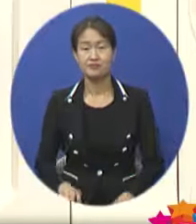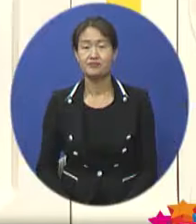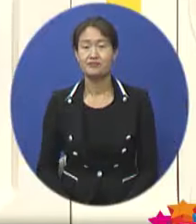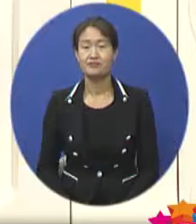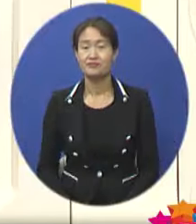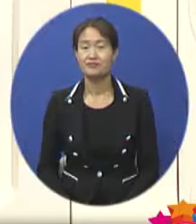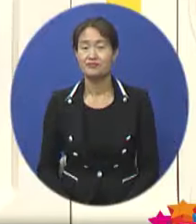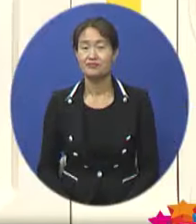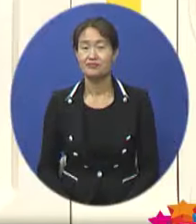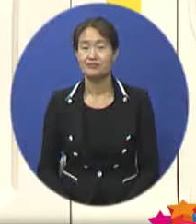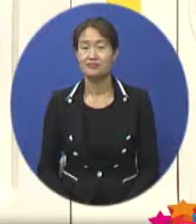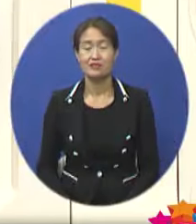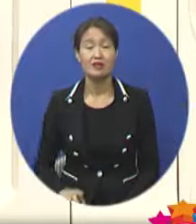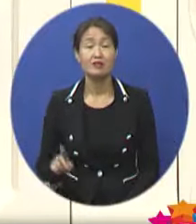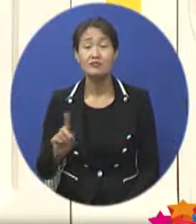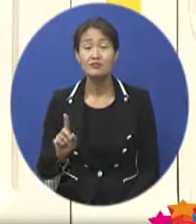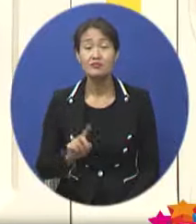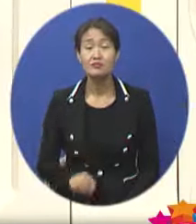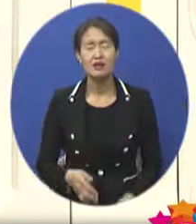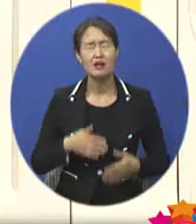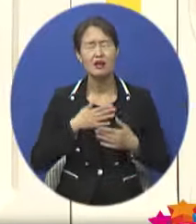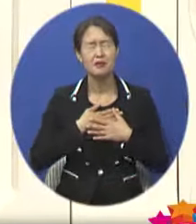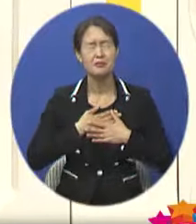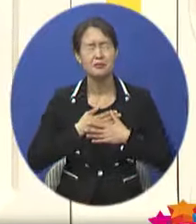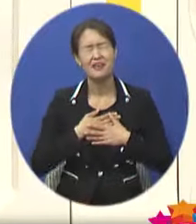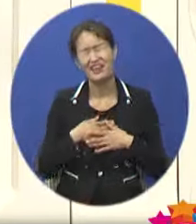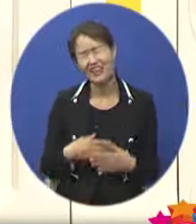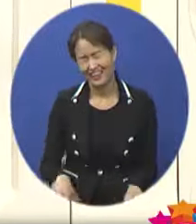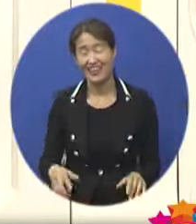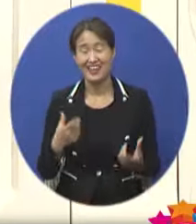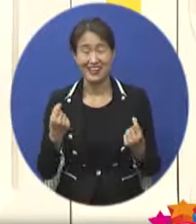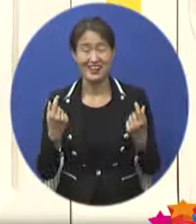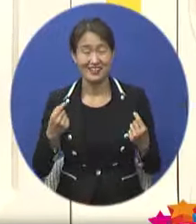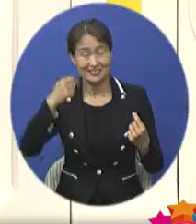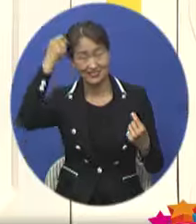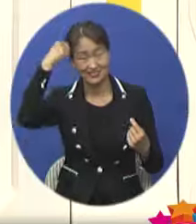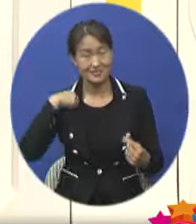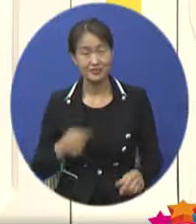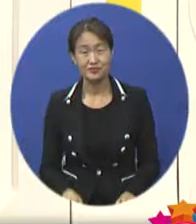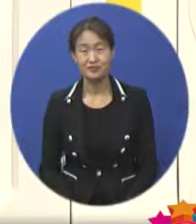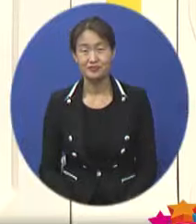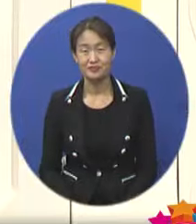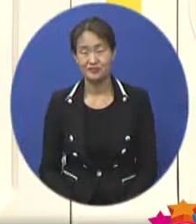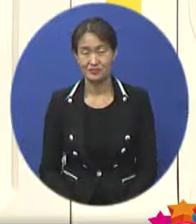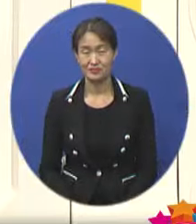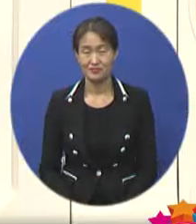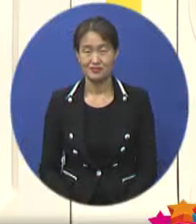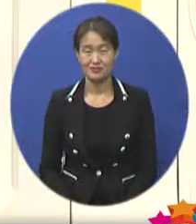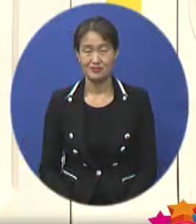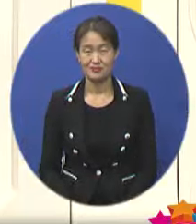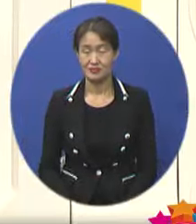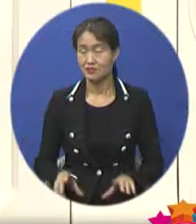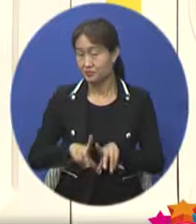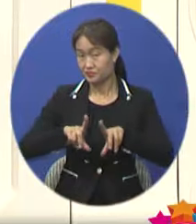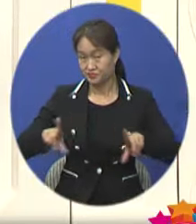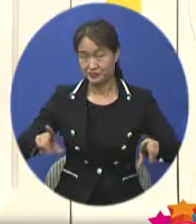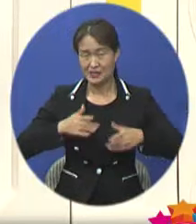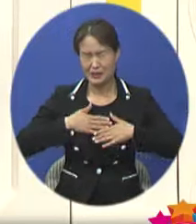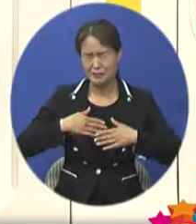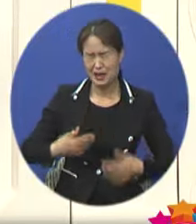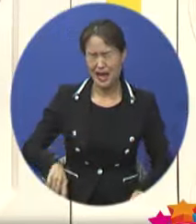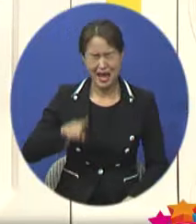날이라 딱 어때요? 좀 필요해요. 피곤을 느끼죠? 피곤을 네. 느끼기 때문에 네. 우리가 또 일상으로